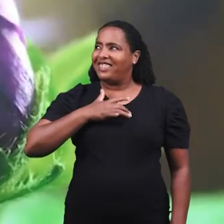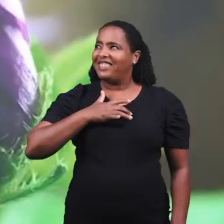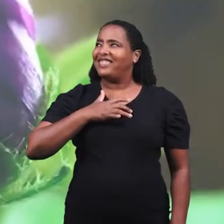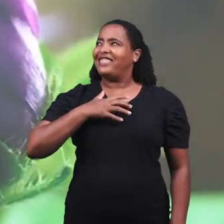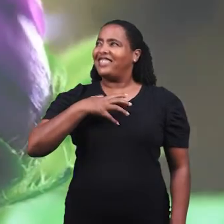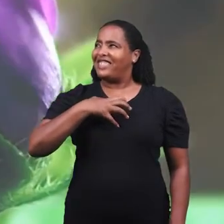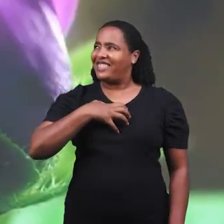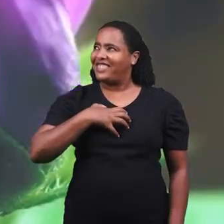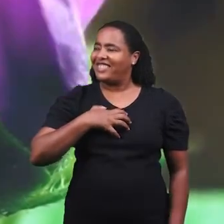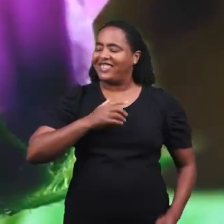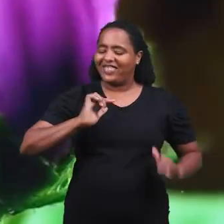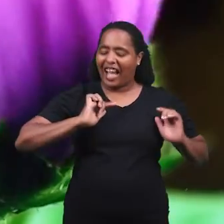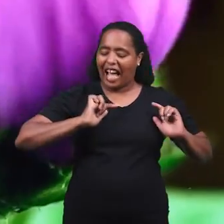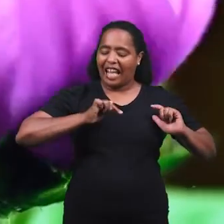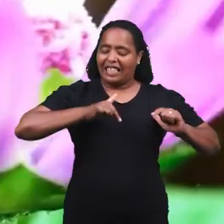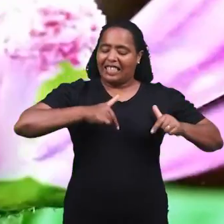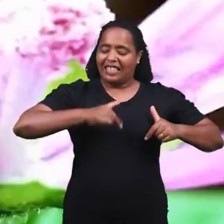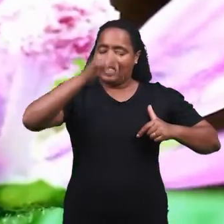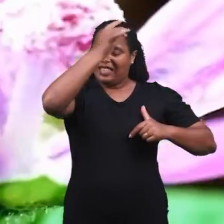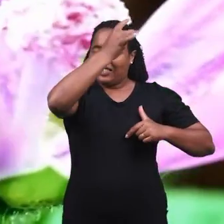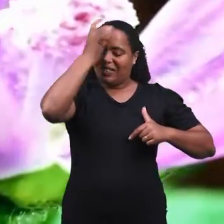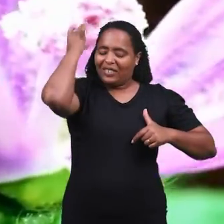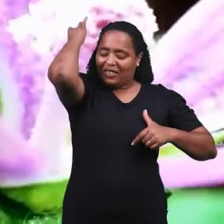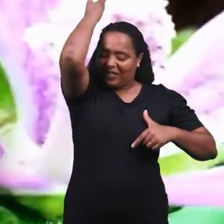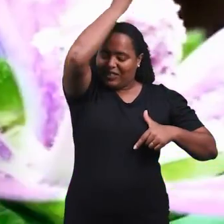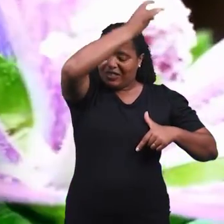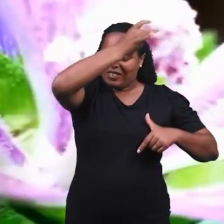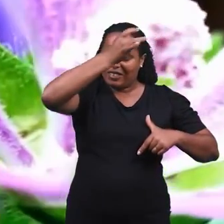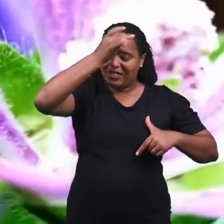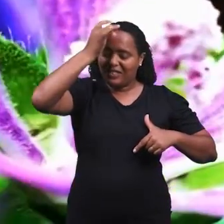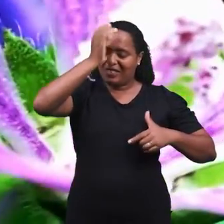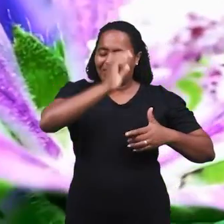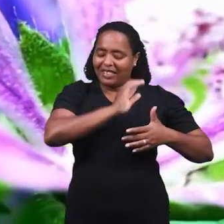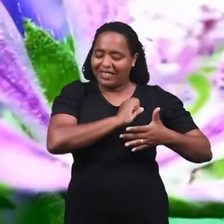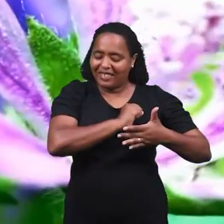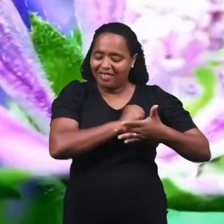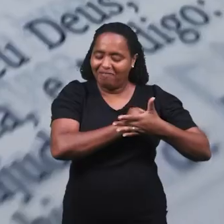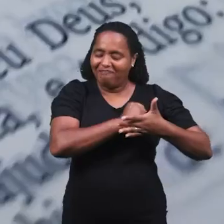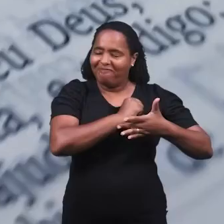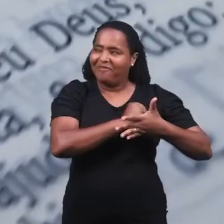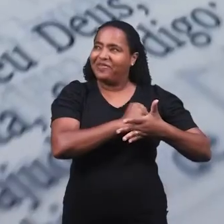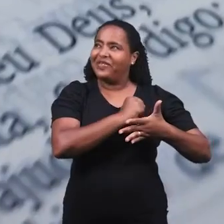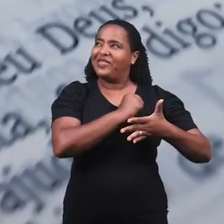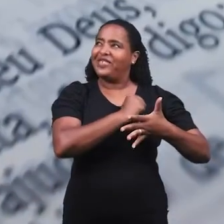твое, как оно согревает сердце мое.